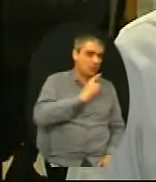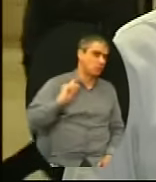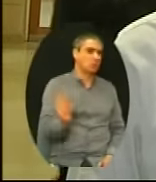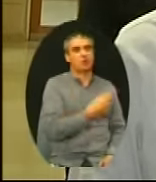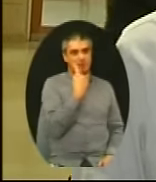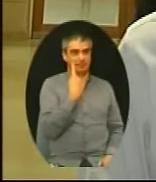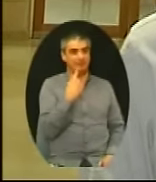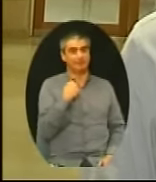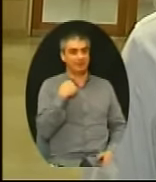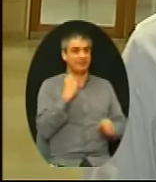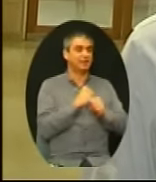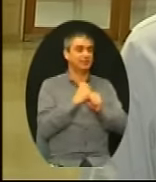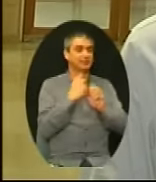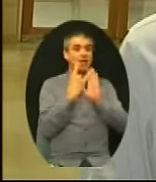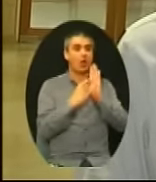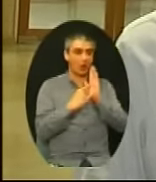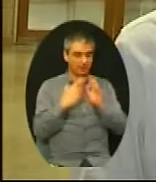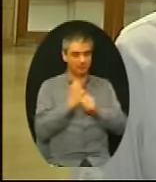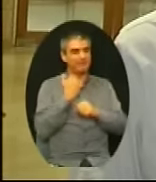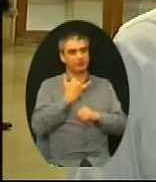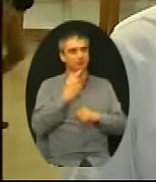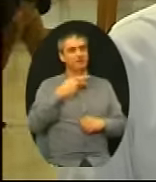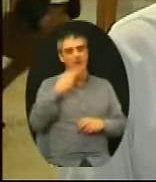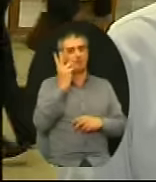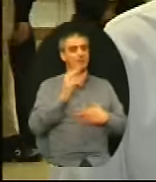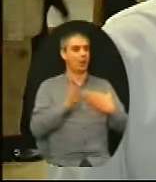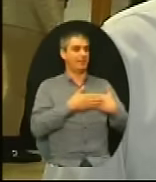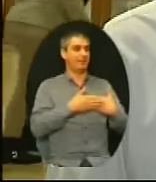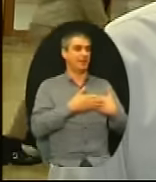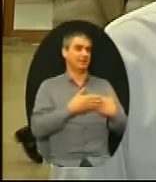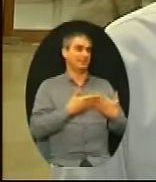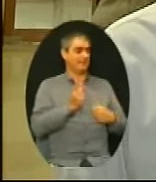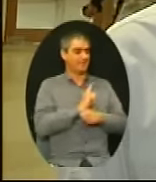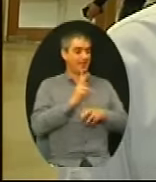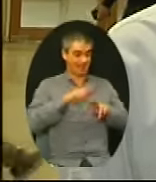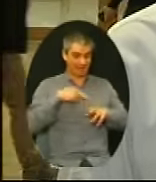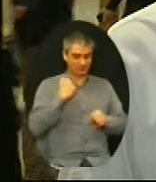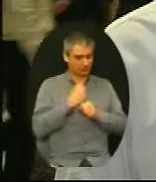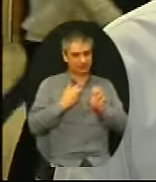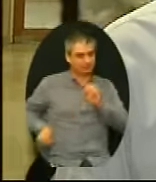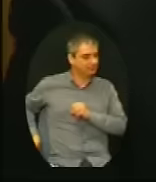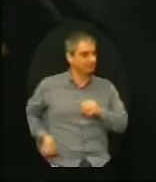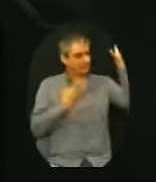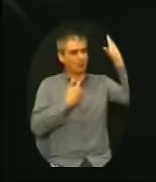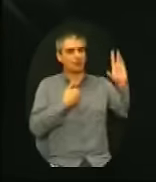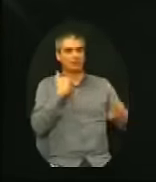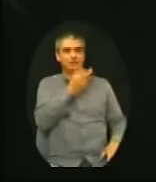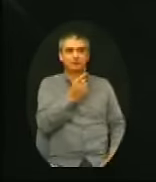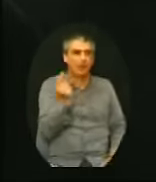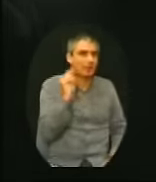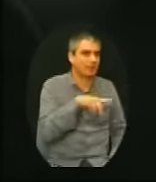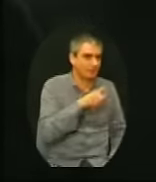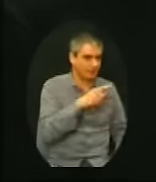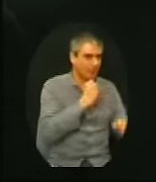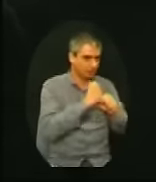כולם והעברתי חוק ועכשיו גייז יכולים להתחתן, אז מיד אחרי שעשיתי את זה העיפו אותי החוצה. אתה באת לי פה,